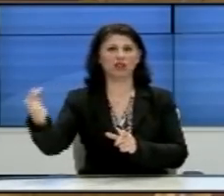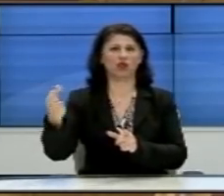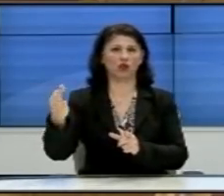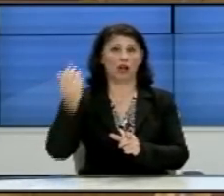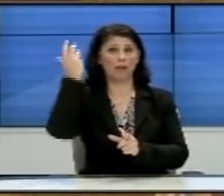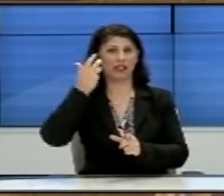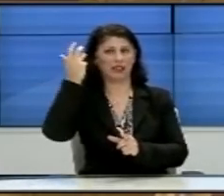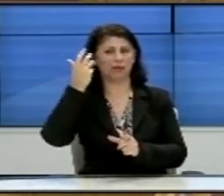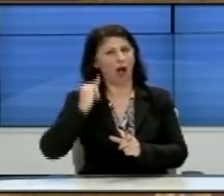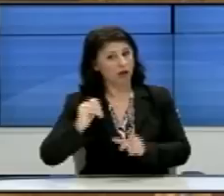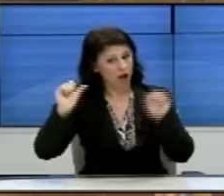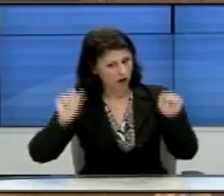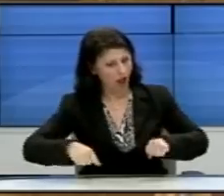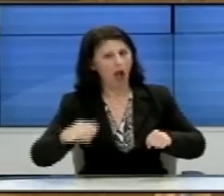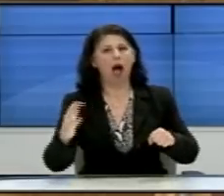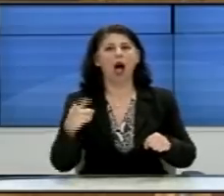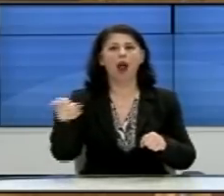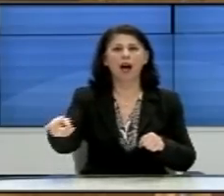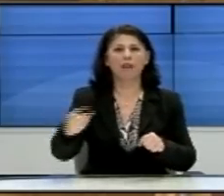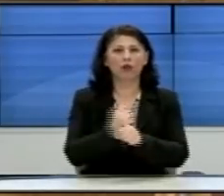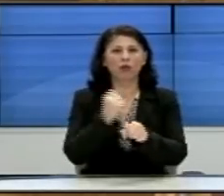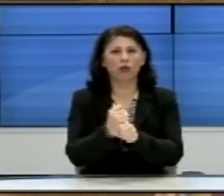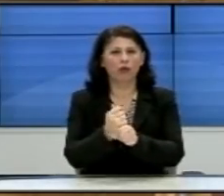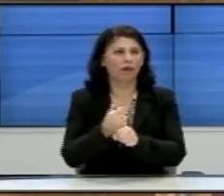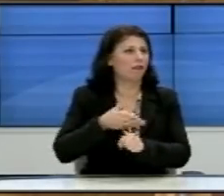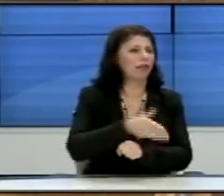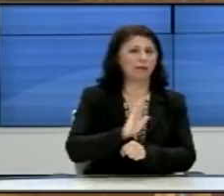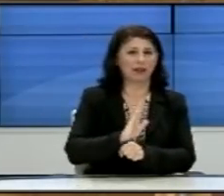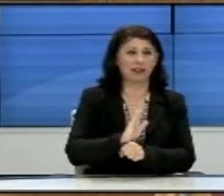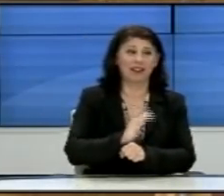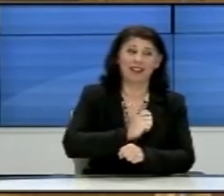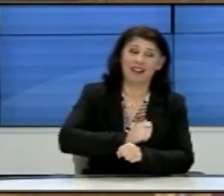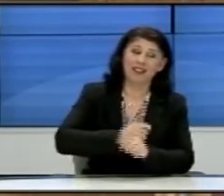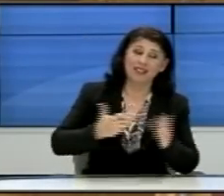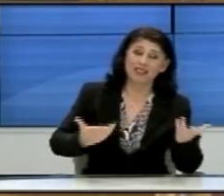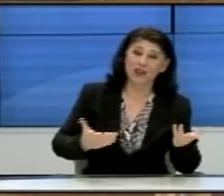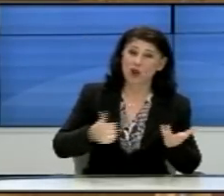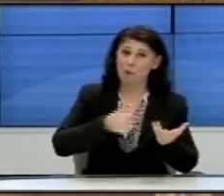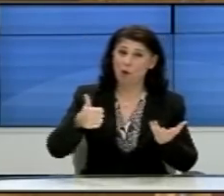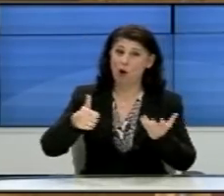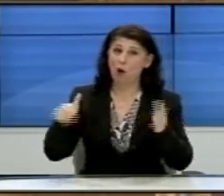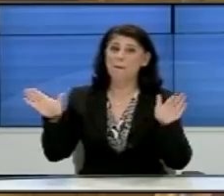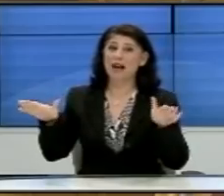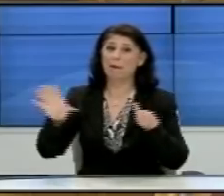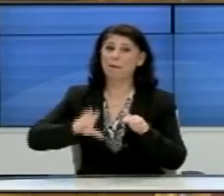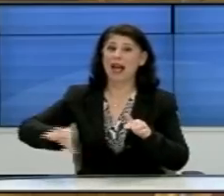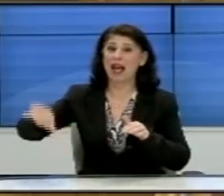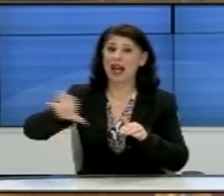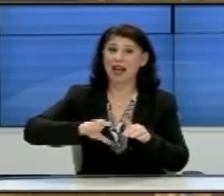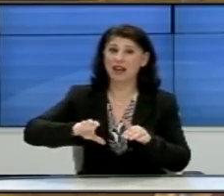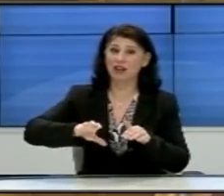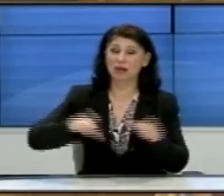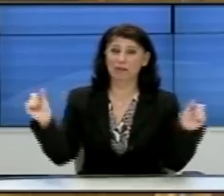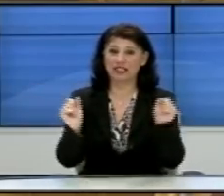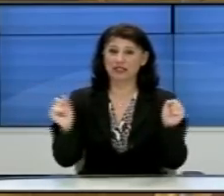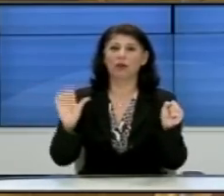για εσάς, αυτοί οι νέοι δεν γίνονται μόνο ψυκτικοί από το Περιστέρι, αλλά και διδάκτορες. Και μιας